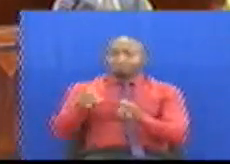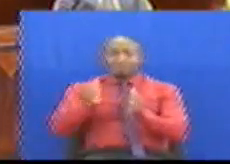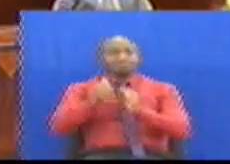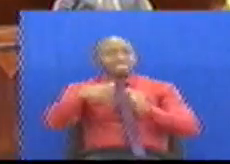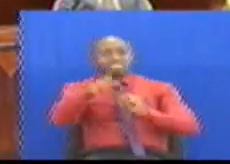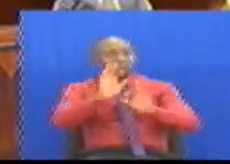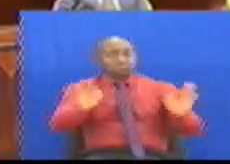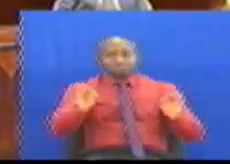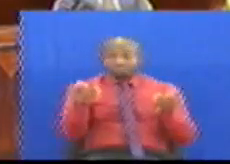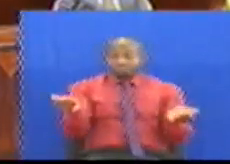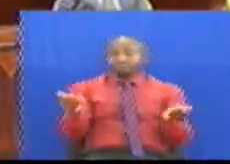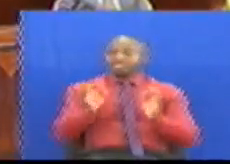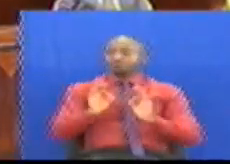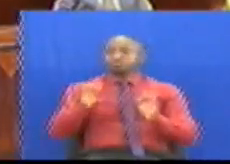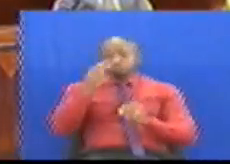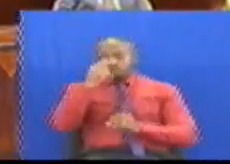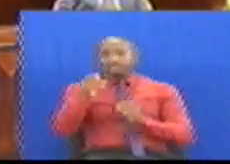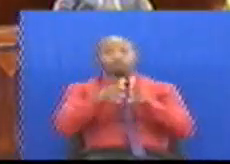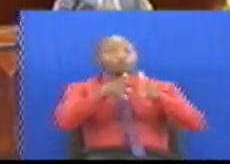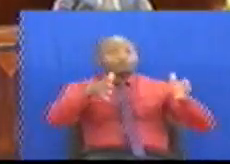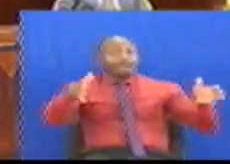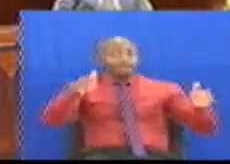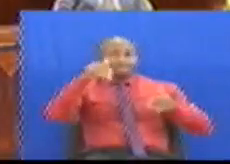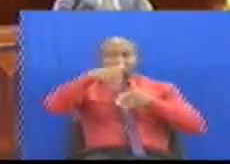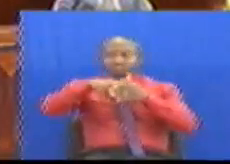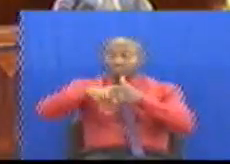vizuri hilo swali liangaliwe katika upana wake. Mheshimiwa